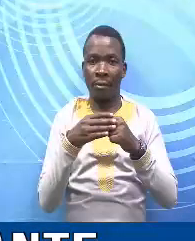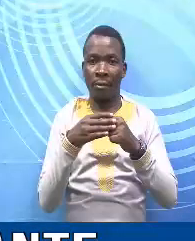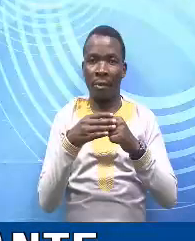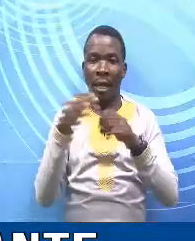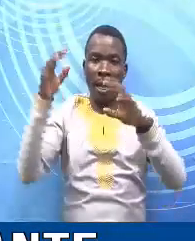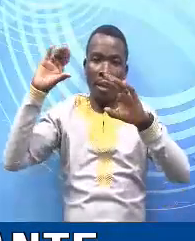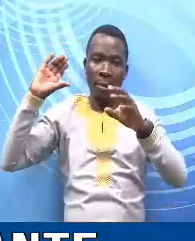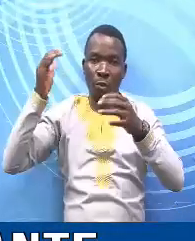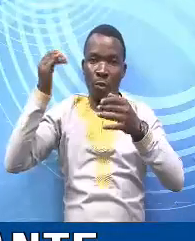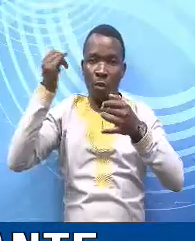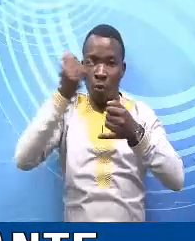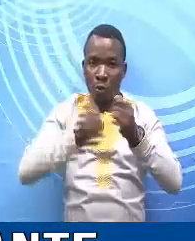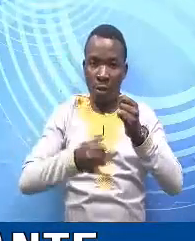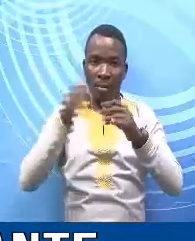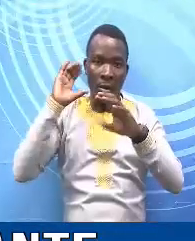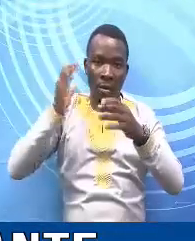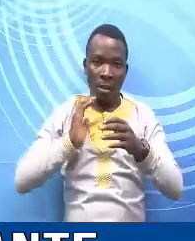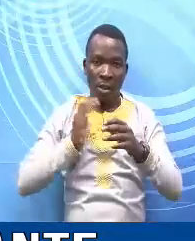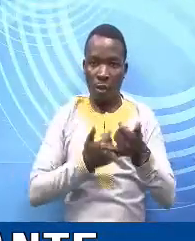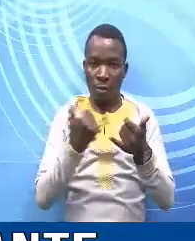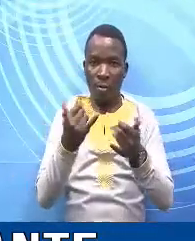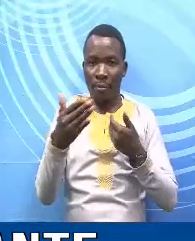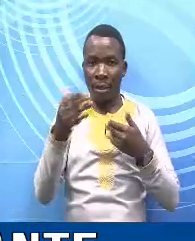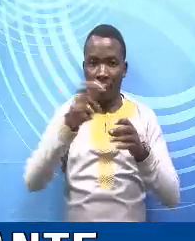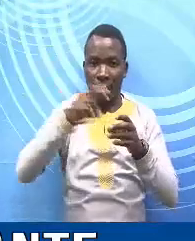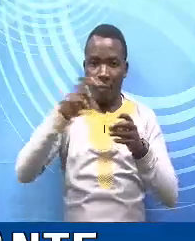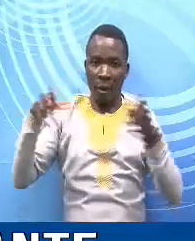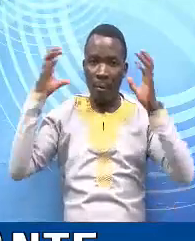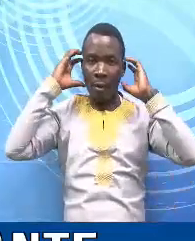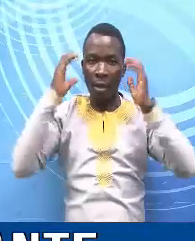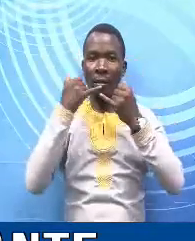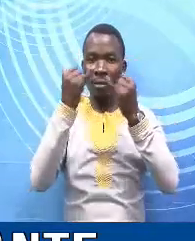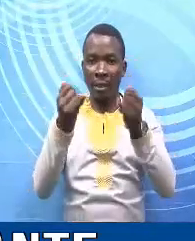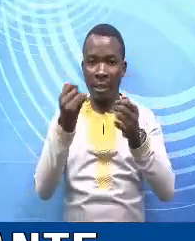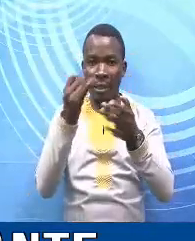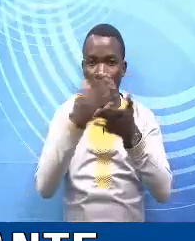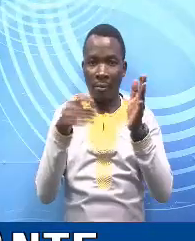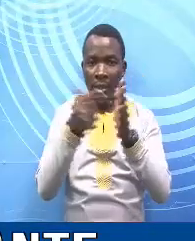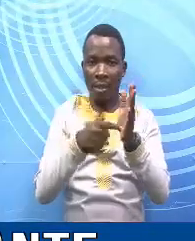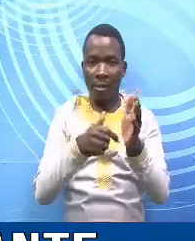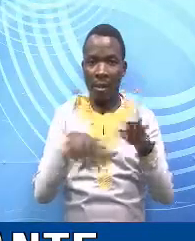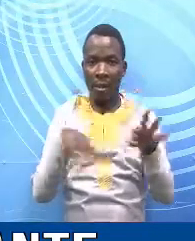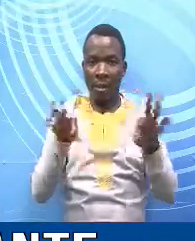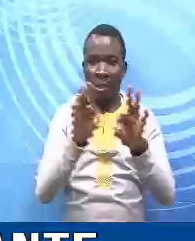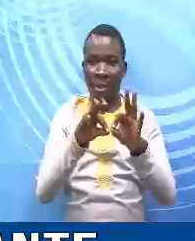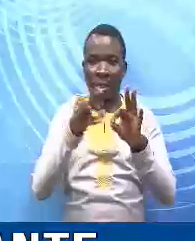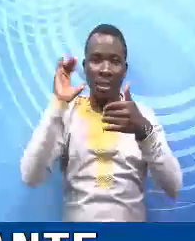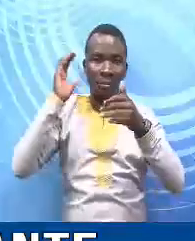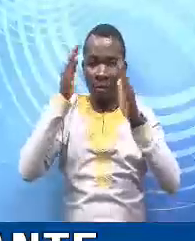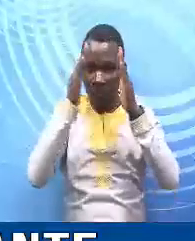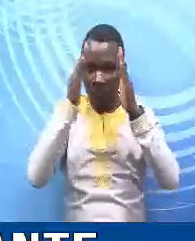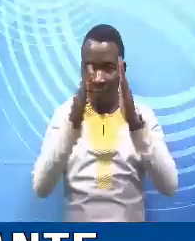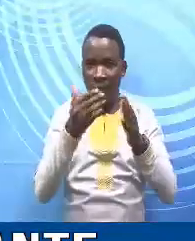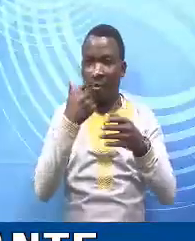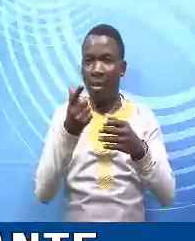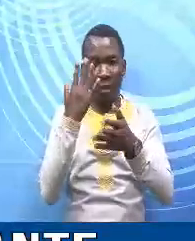Aya makuru rero nayo dusoreje amakuru yacu y'uyu munsi, ariko mbere yuko tuva muri studio reka tubwire zimwe mu ngingo z'ingenzi amakuru yacu yivanzeho.